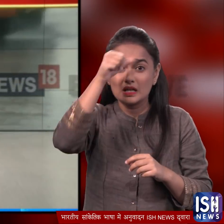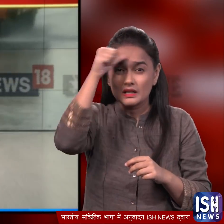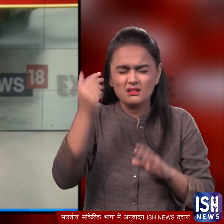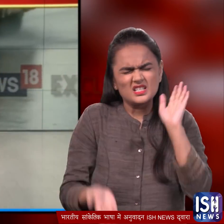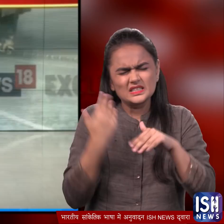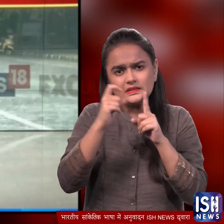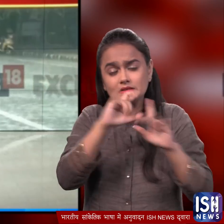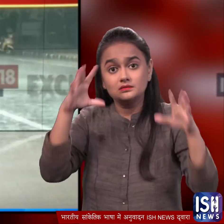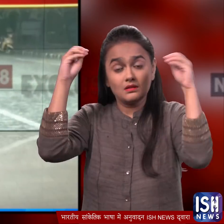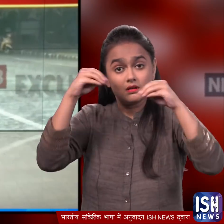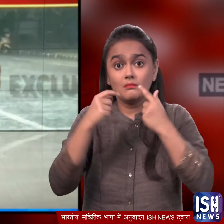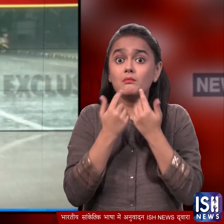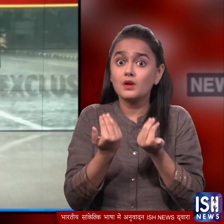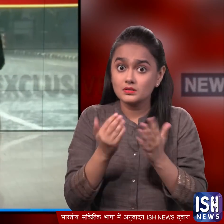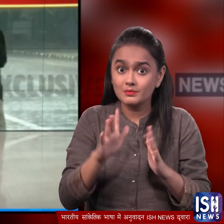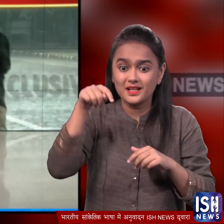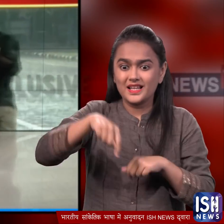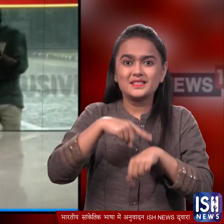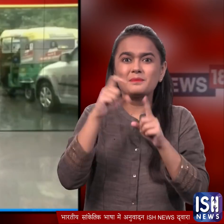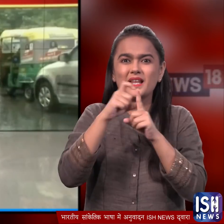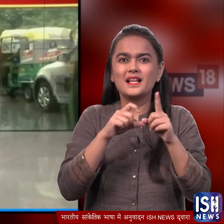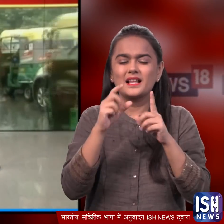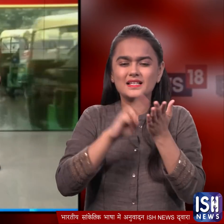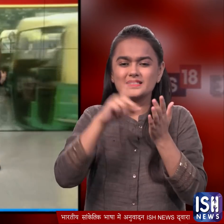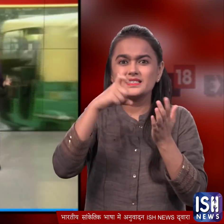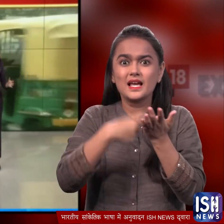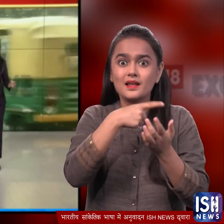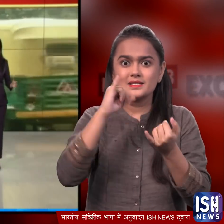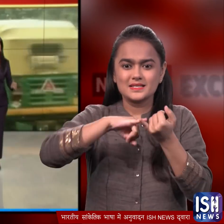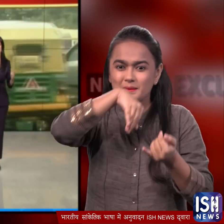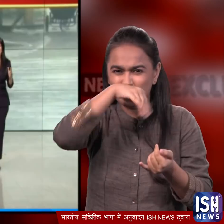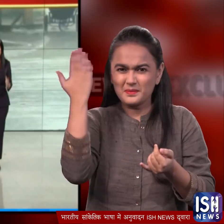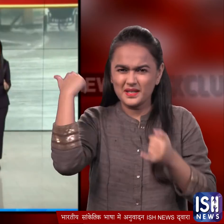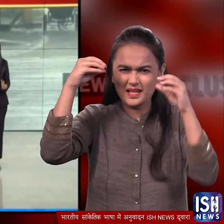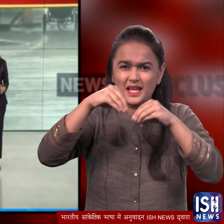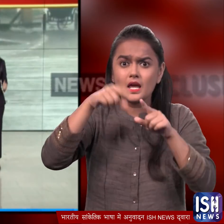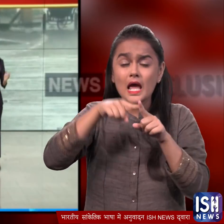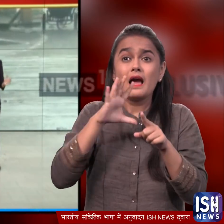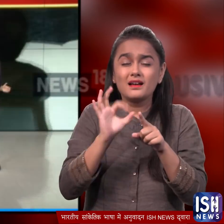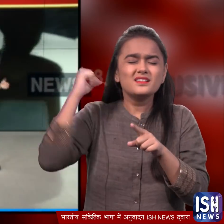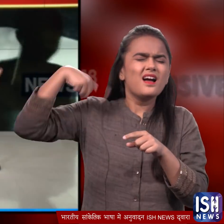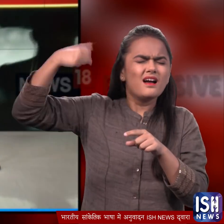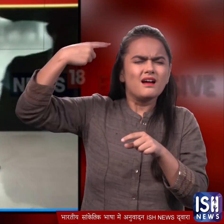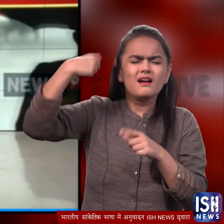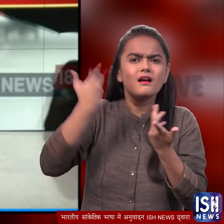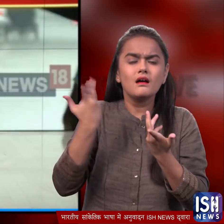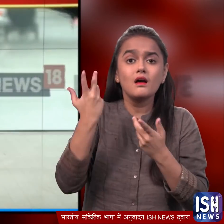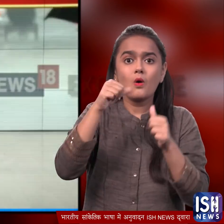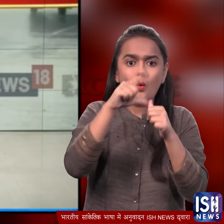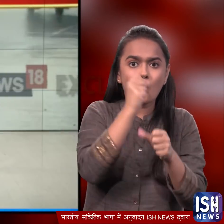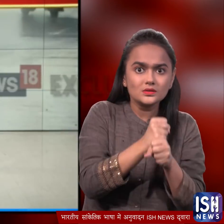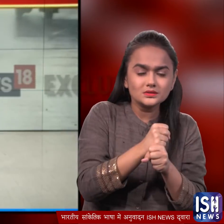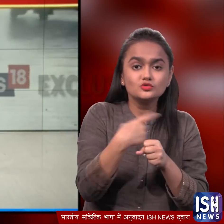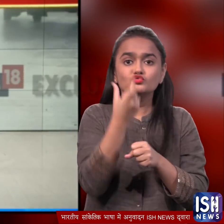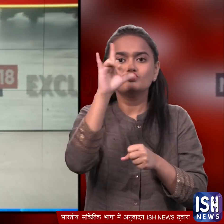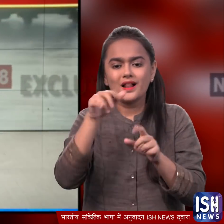को तेज बारिश हो सकती है। और इस बार दिल्ली एनसीआर में सितंबर में जितनी बारिश हुई है वो आम तौर पर जुलाई और अगस्त के महीने में